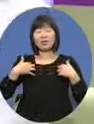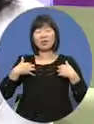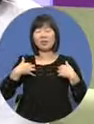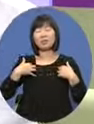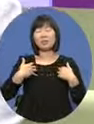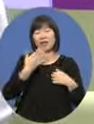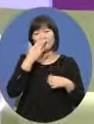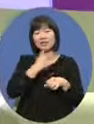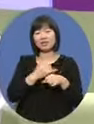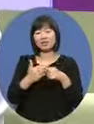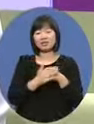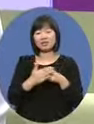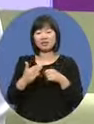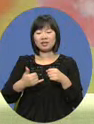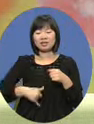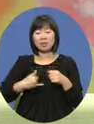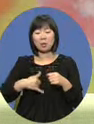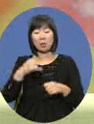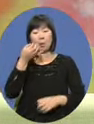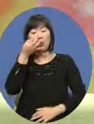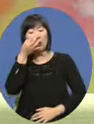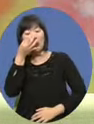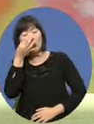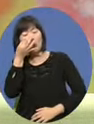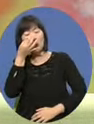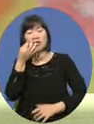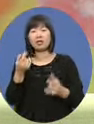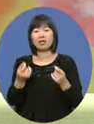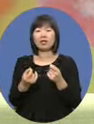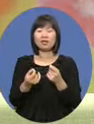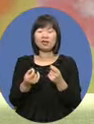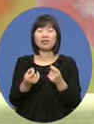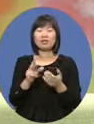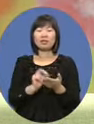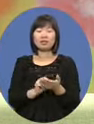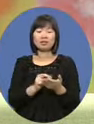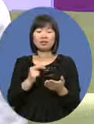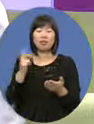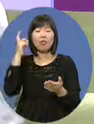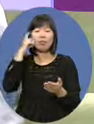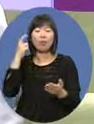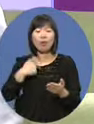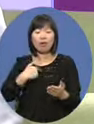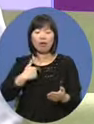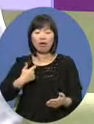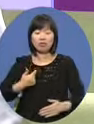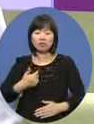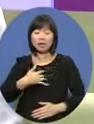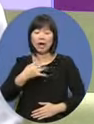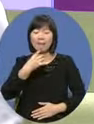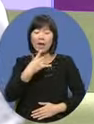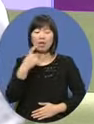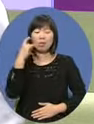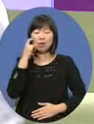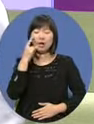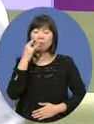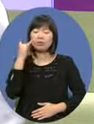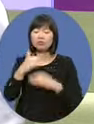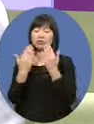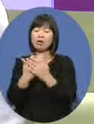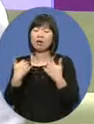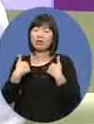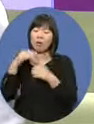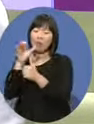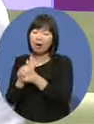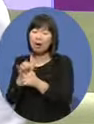애가 그 옆에 자꾸 기웃기웃 한다는 거예요. 네. 그러니까 이런 것 때문에 그랬는데 왜 나한테는 못하게 하는 거예요. 그렇죠. 아이 입장에서는. 네. 아이들 예,